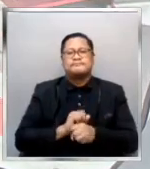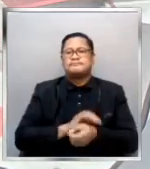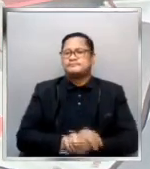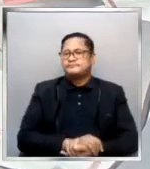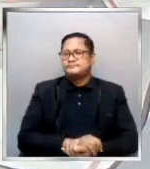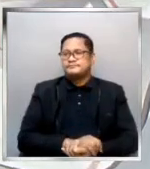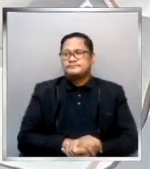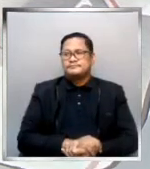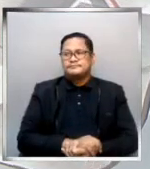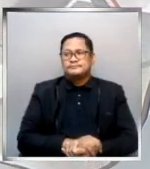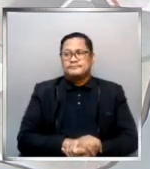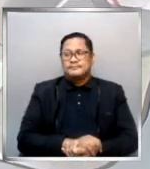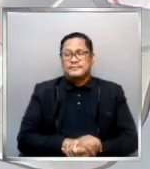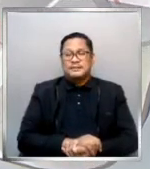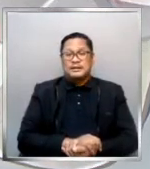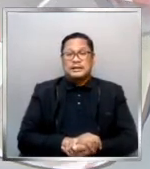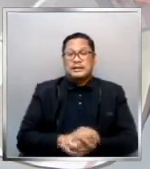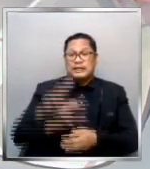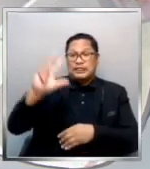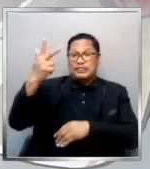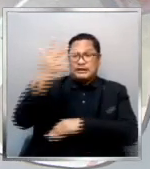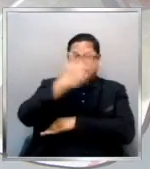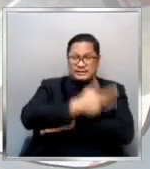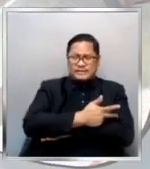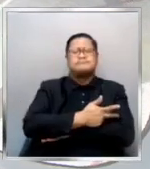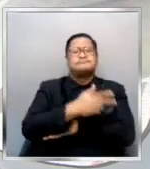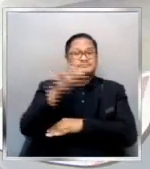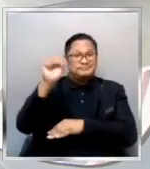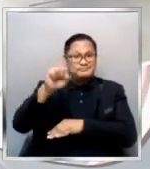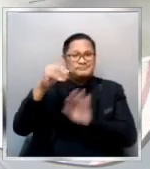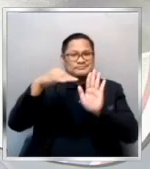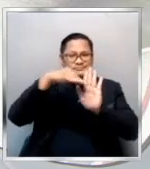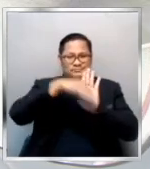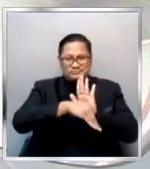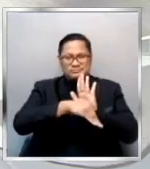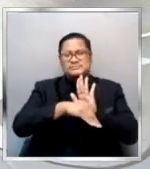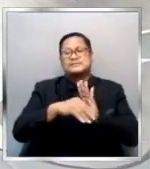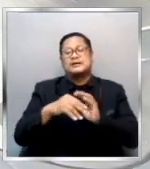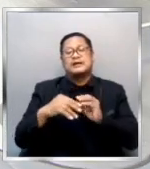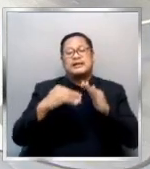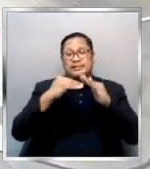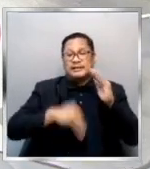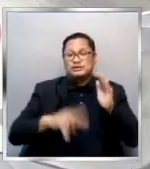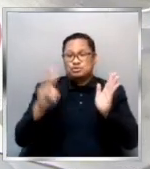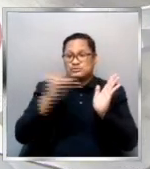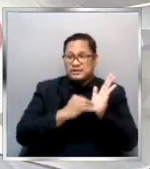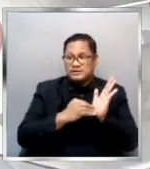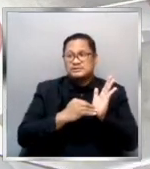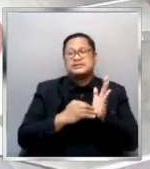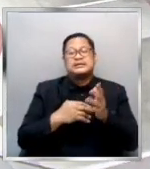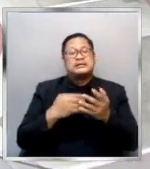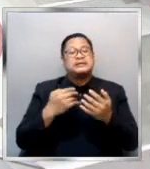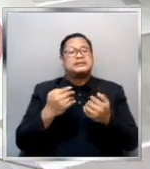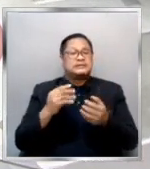Sa ikatlong sunod na araw, mas mababa ulit sa 2,000 ang mga bagong kaso ng COVID-19 sa bansa.